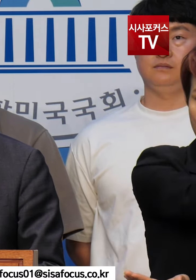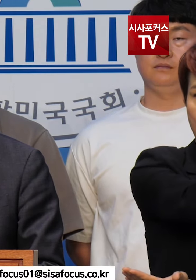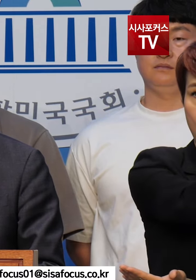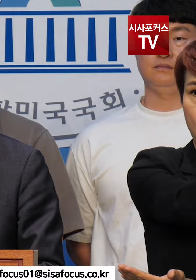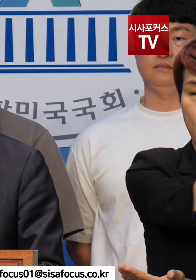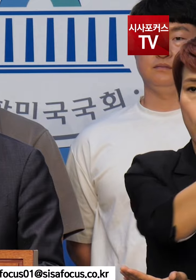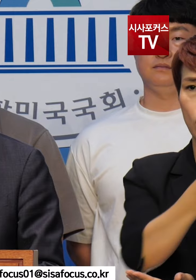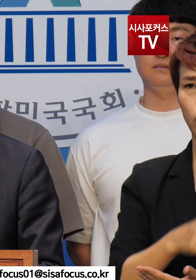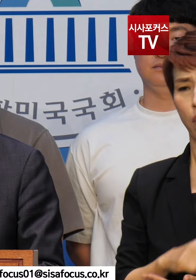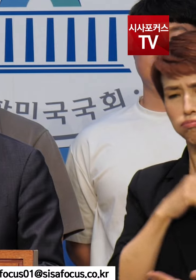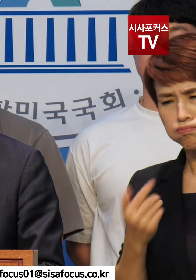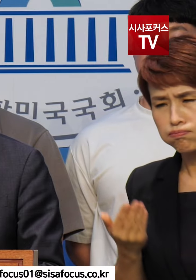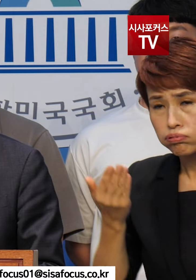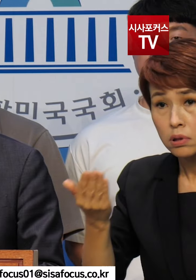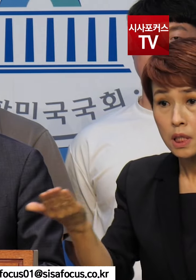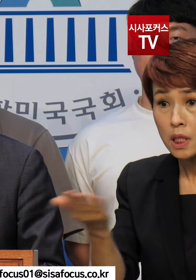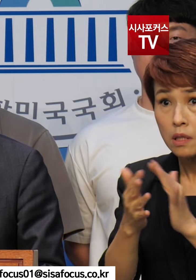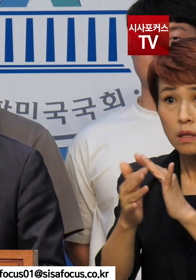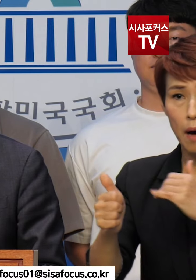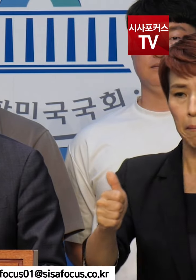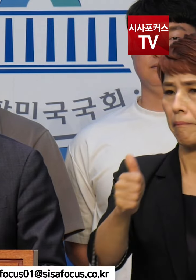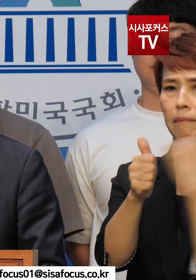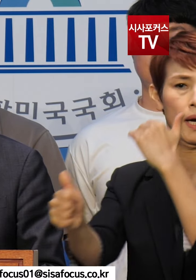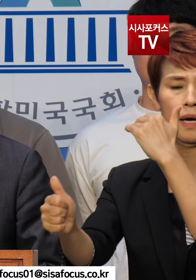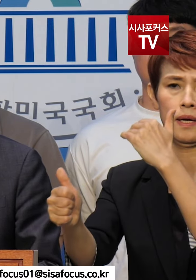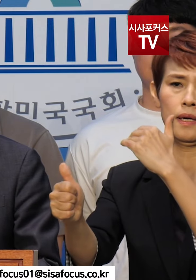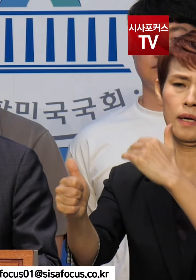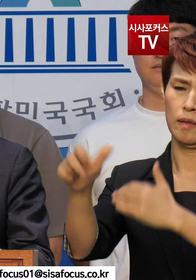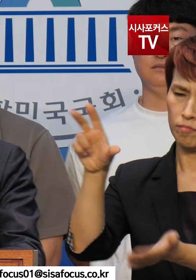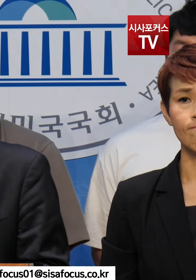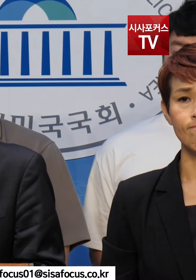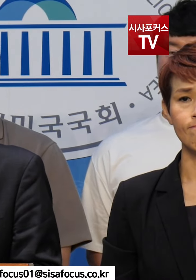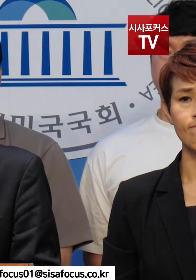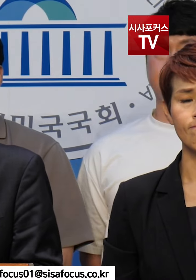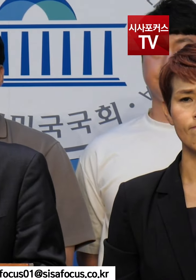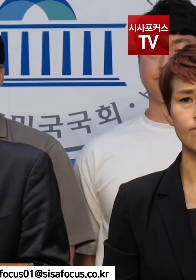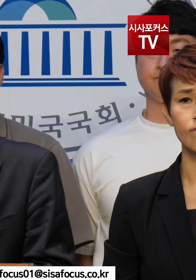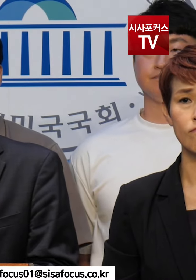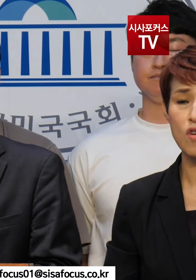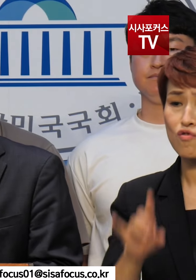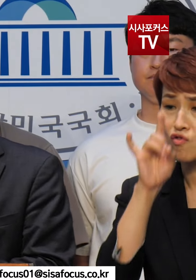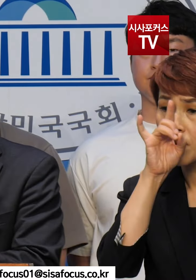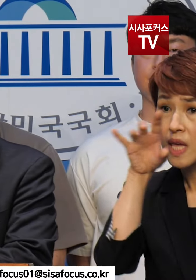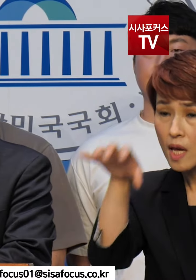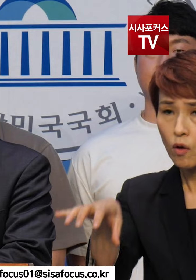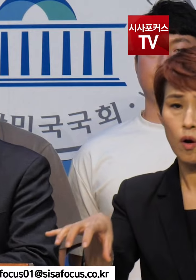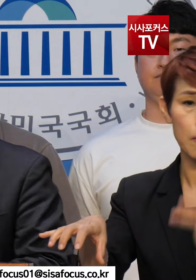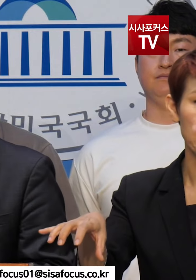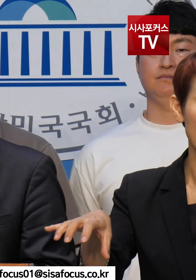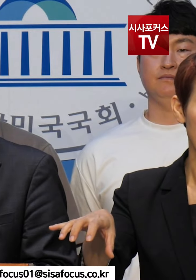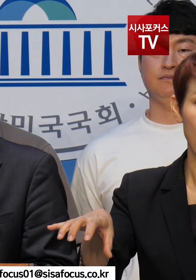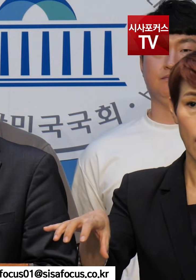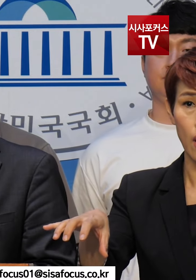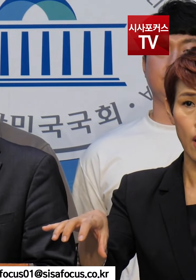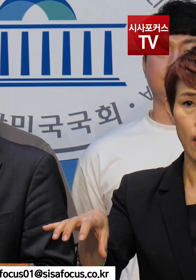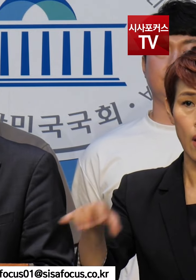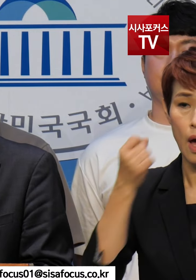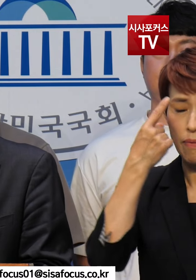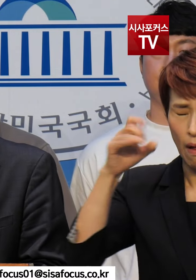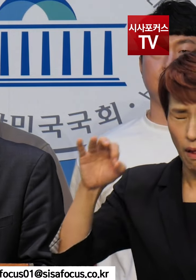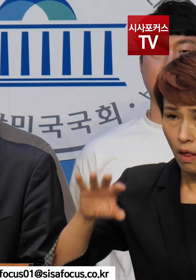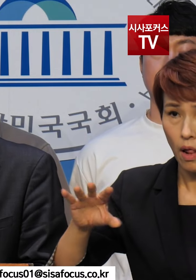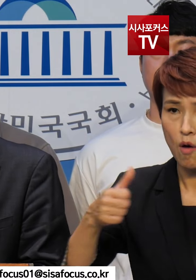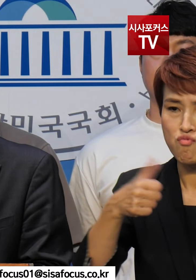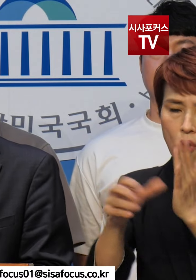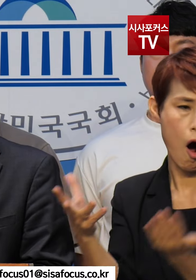동안 청춘을 바쳐 일하던 노동자는 내팽개친 것입니다. 구미에서 평택으로 한 달 만에